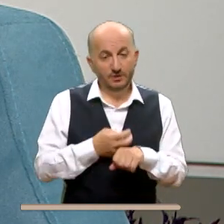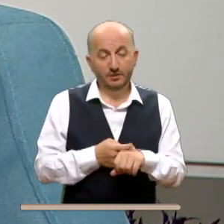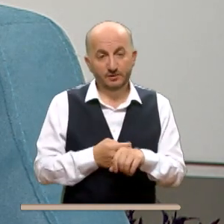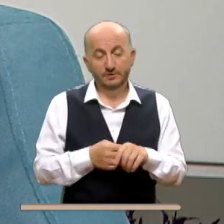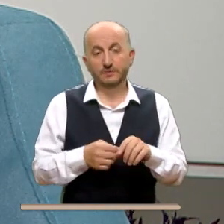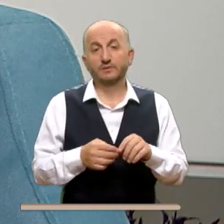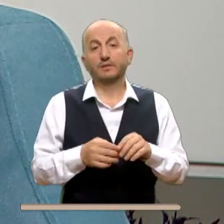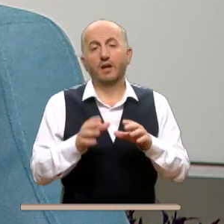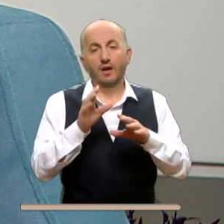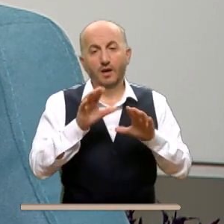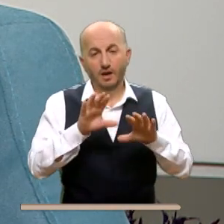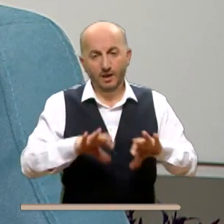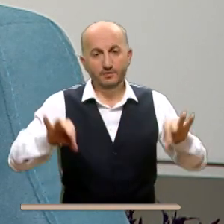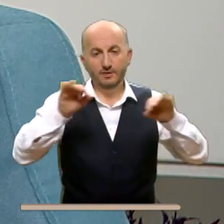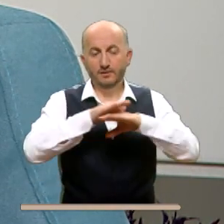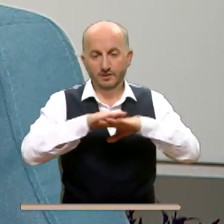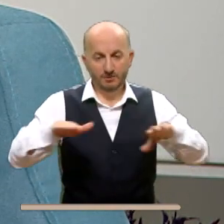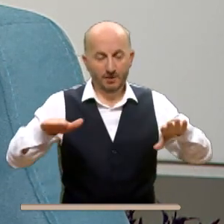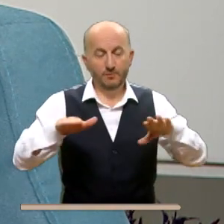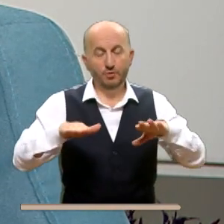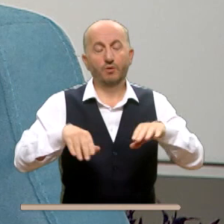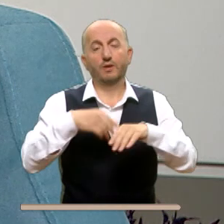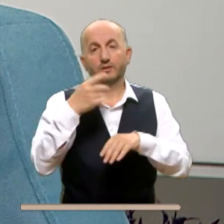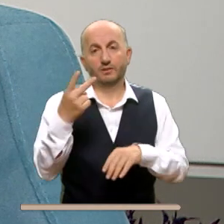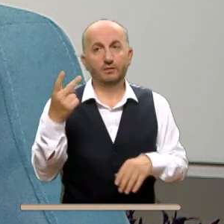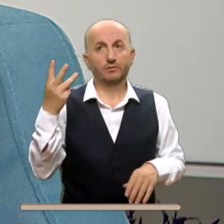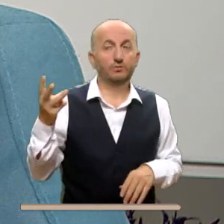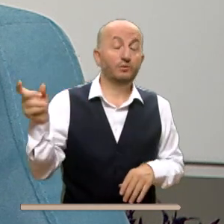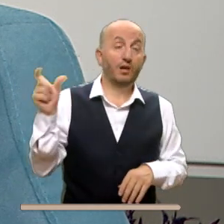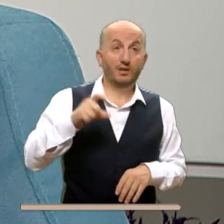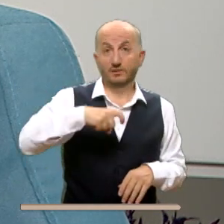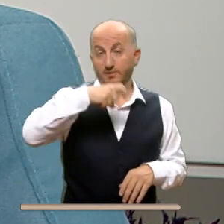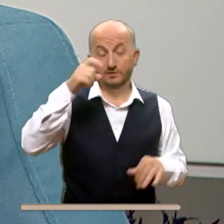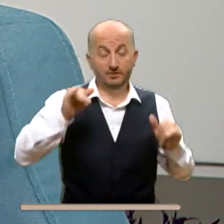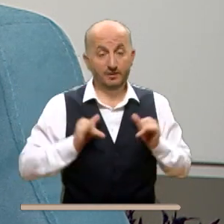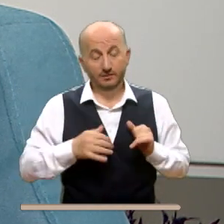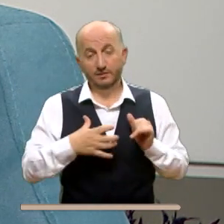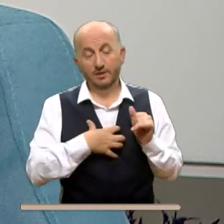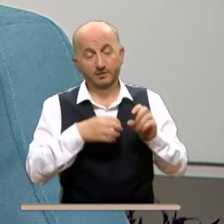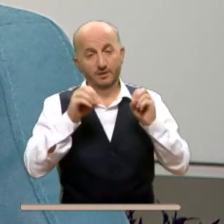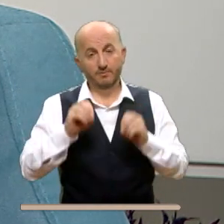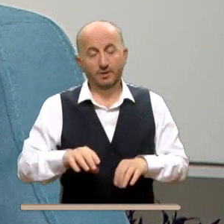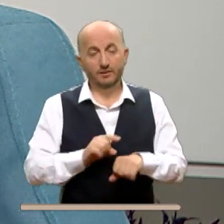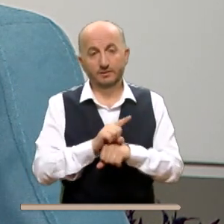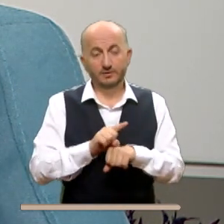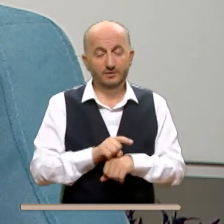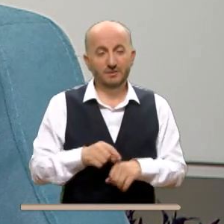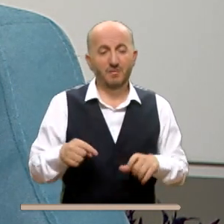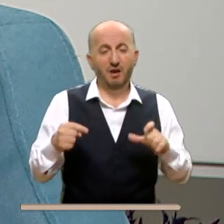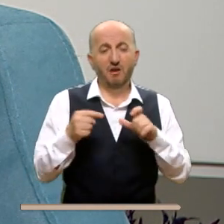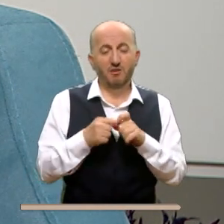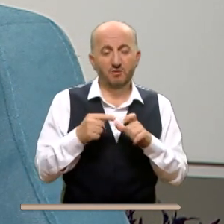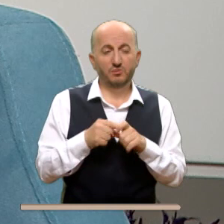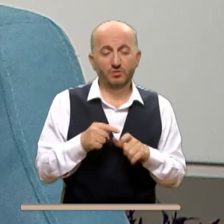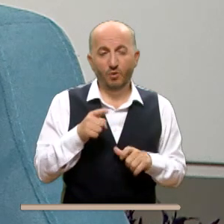tamamlıyor. Fakat 2-3 ay yaz tatilinde kendi haline bıraktığınız zaman Eylül'de lisansta o